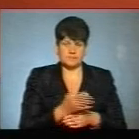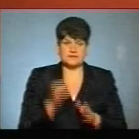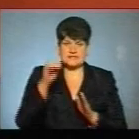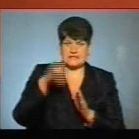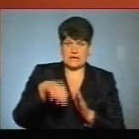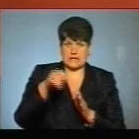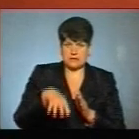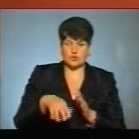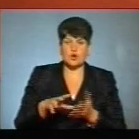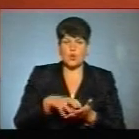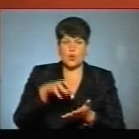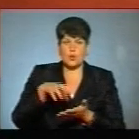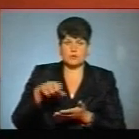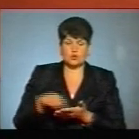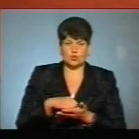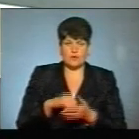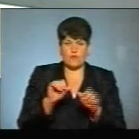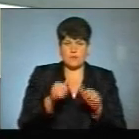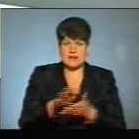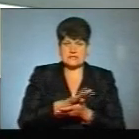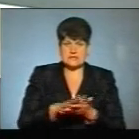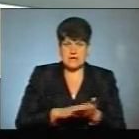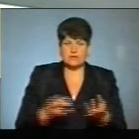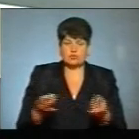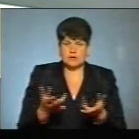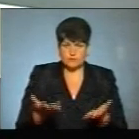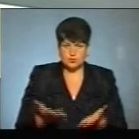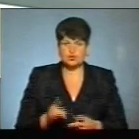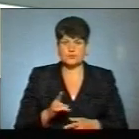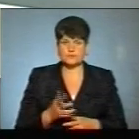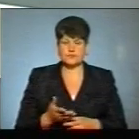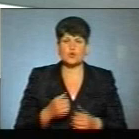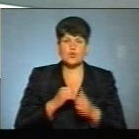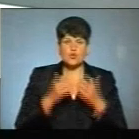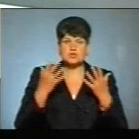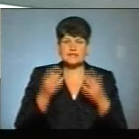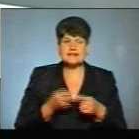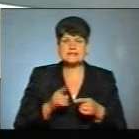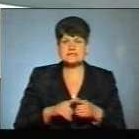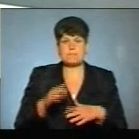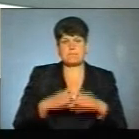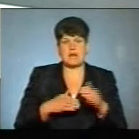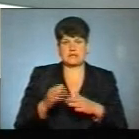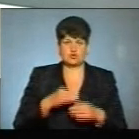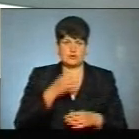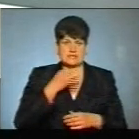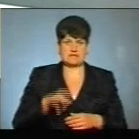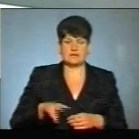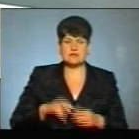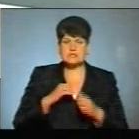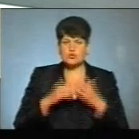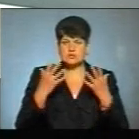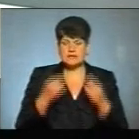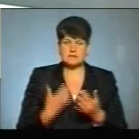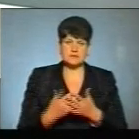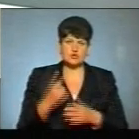скриньку, приносять копії документів, оформляють ті заяви, які потрібно. То кожен день, це практично, от як сказав директор, кожен день приблизно